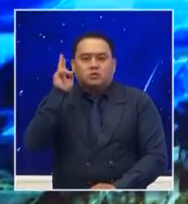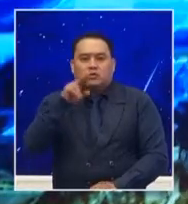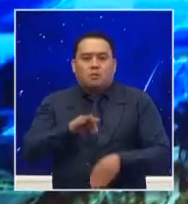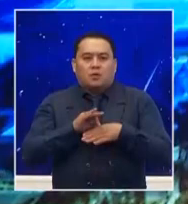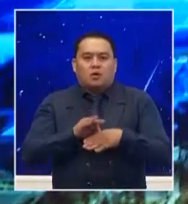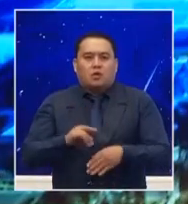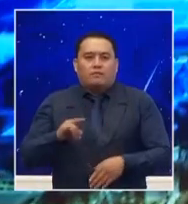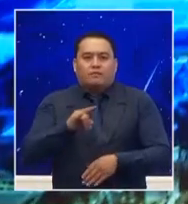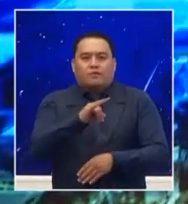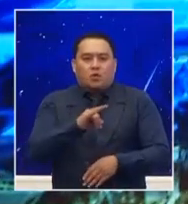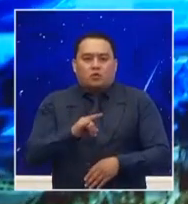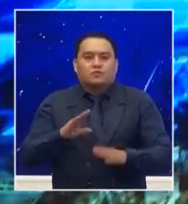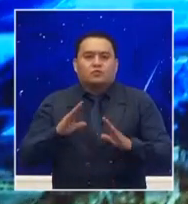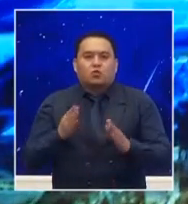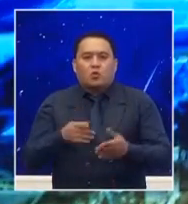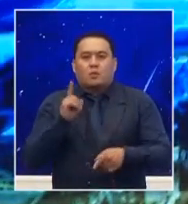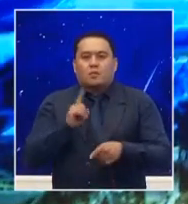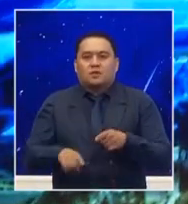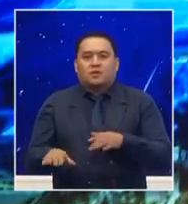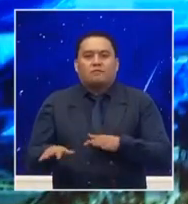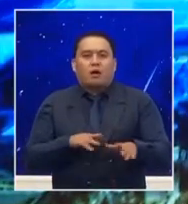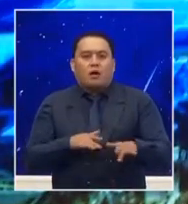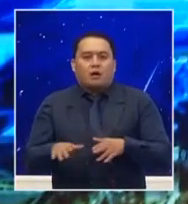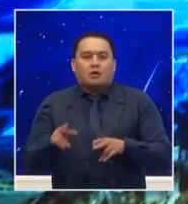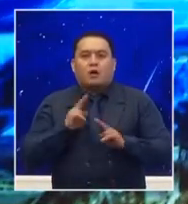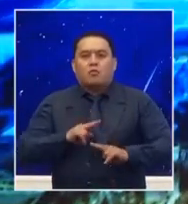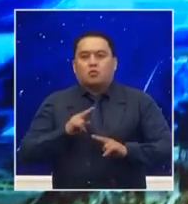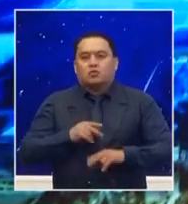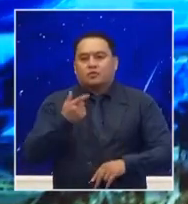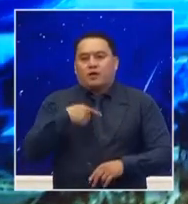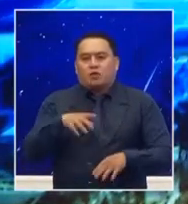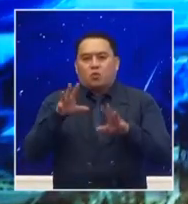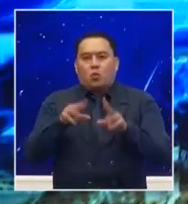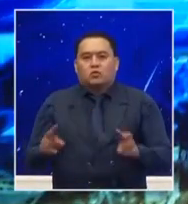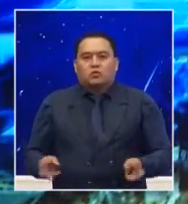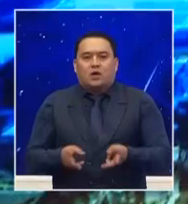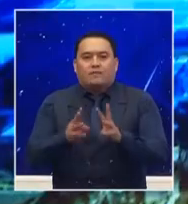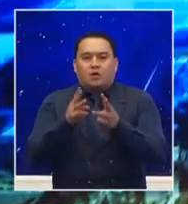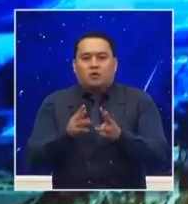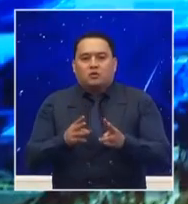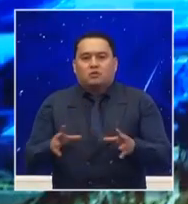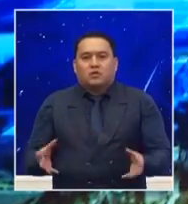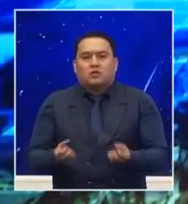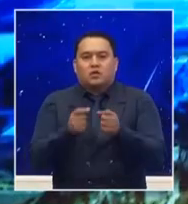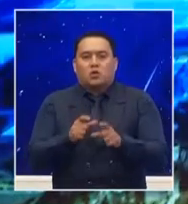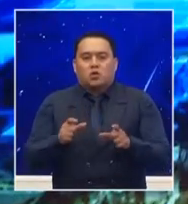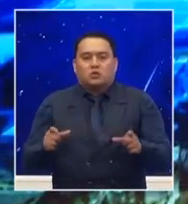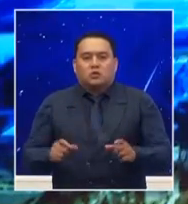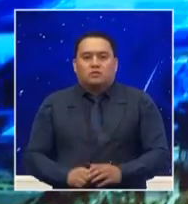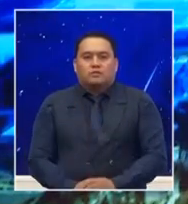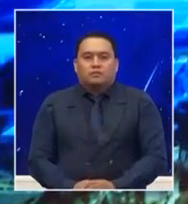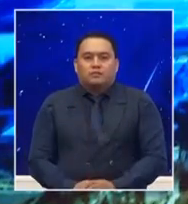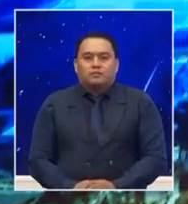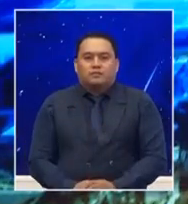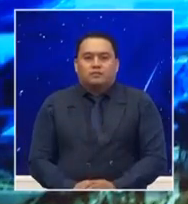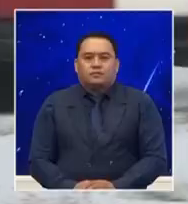прошли в аэропорту Боралдай. Службы экстренного реагирования отработали свои навыки в тушении самолета и эвакуации людей из горящего